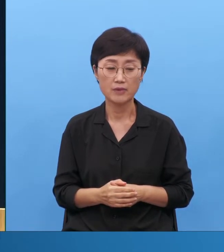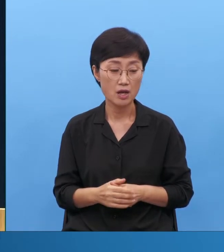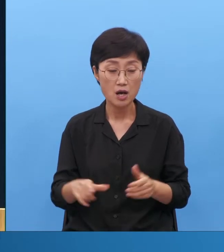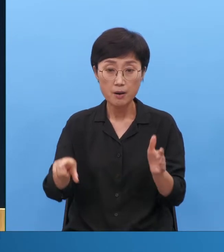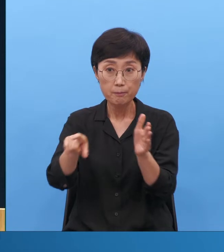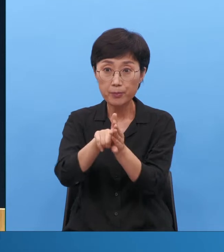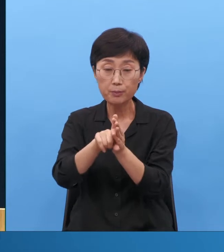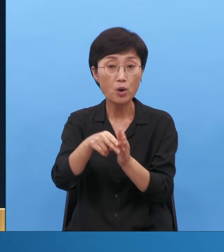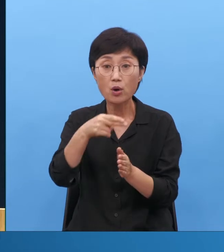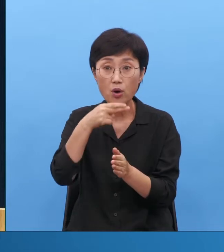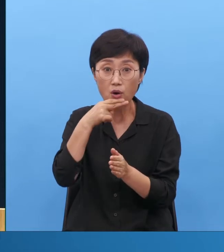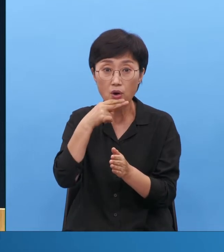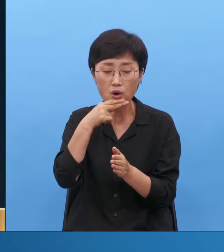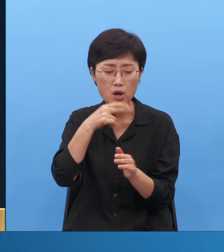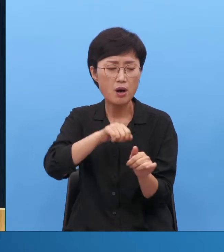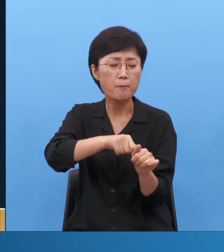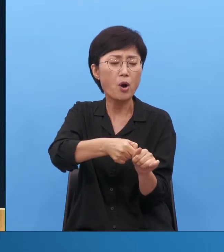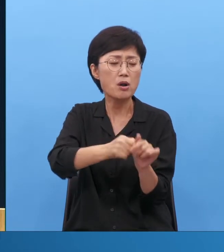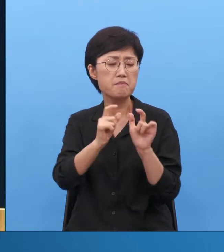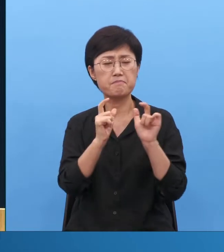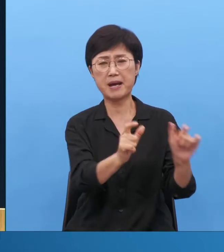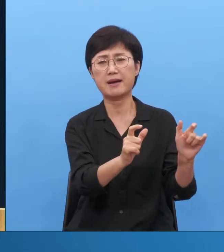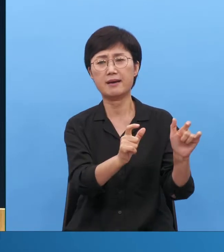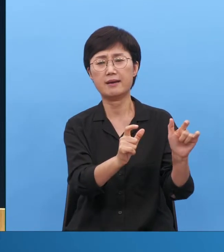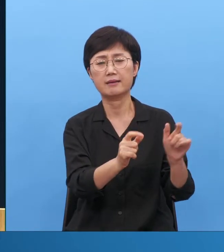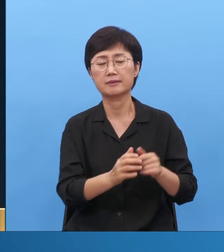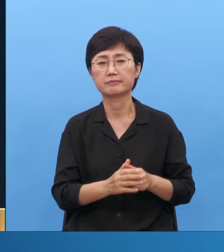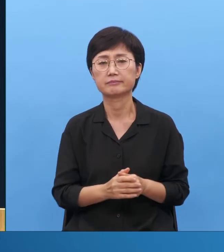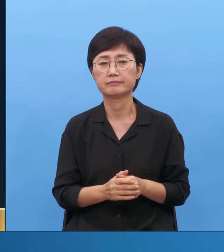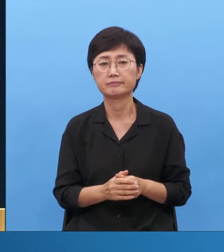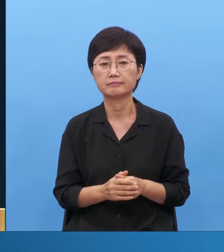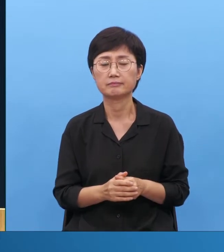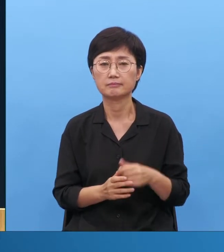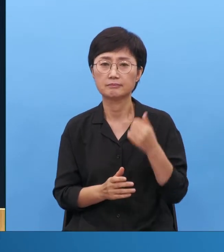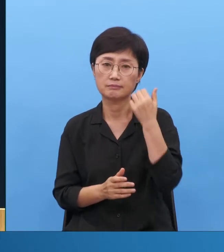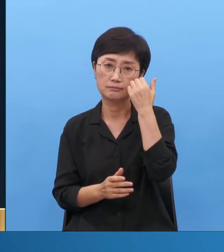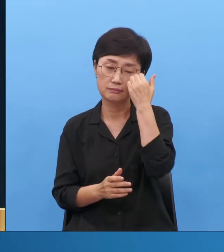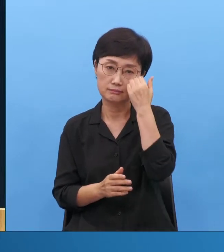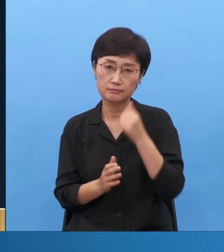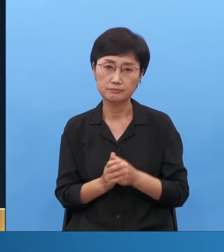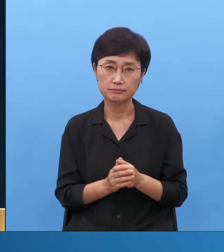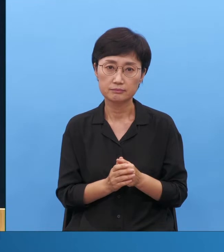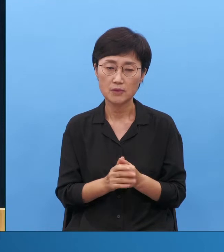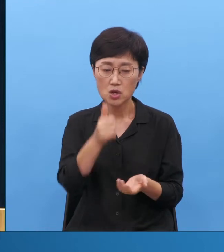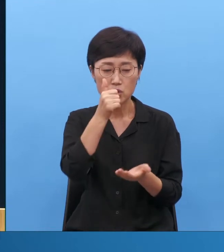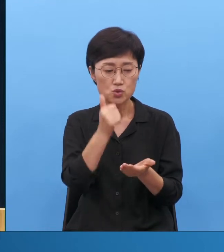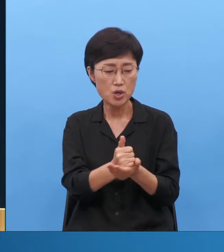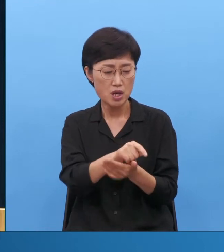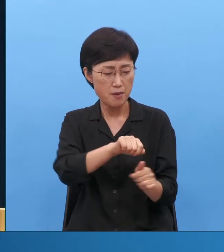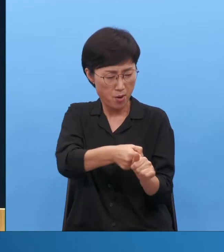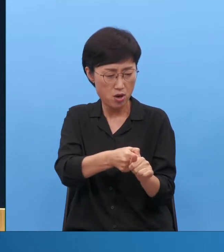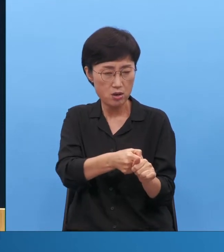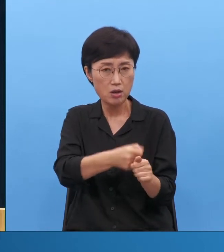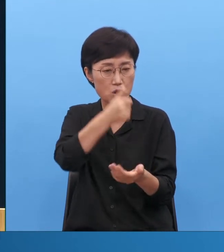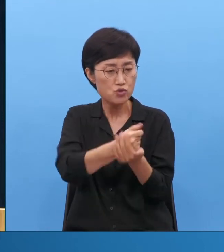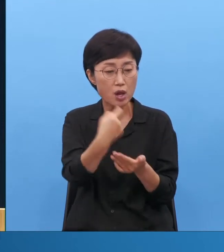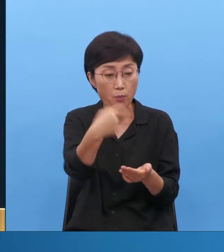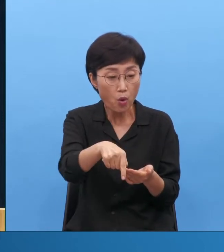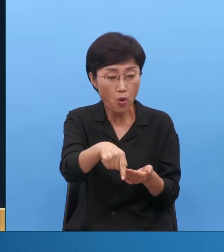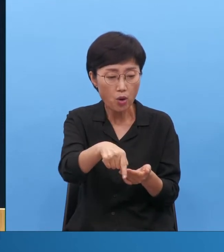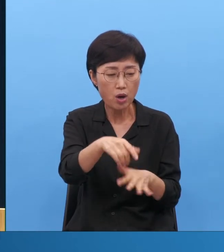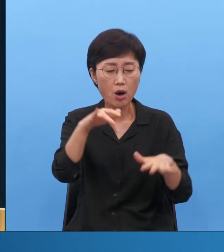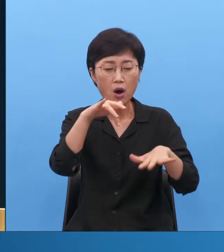자는 정죄를 받으리라. And those who do not believe will be condemned. 그 정죄는 뭐냐? And what is that 어두움 condemnation? 가운데 있는